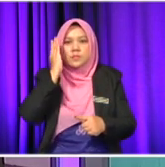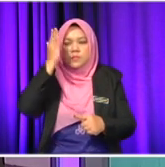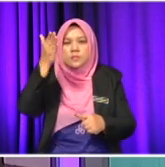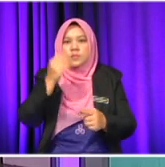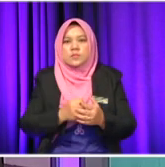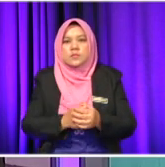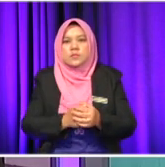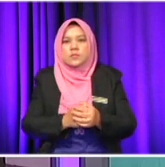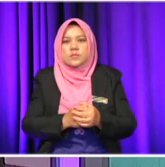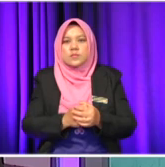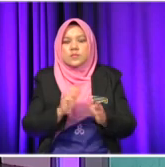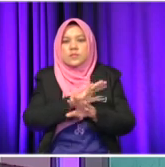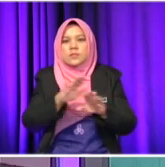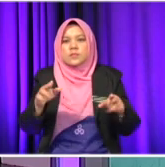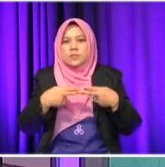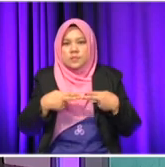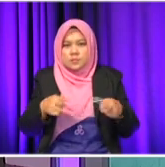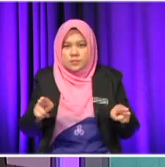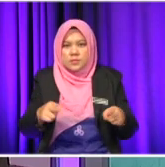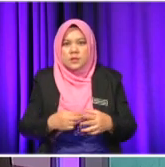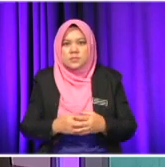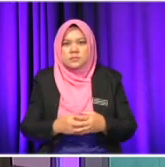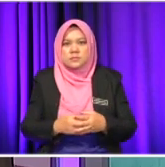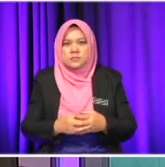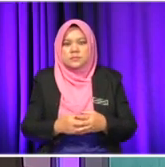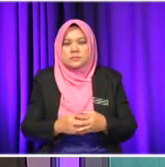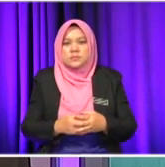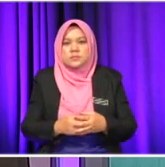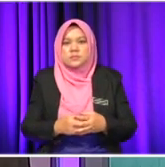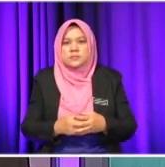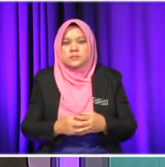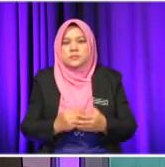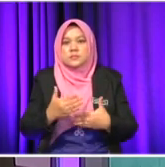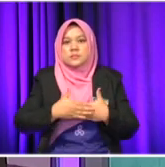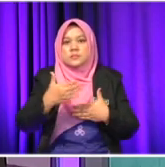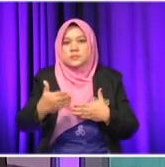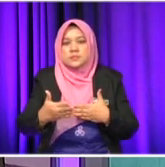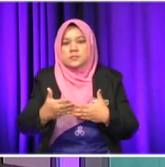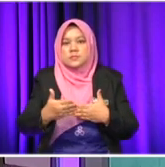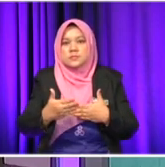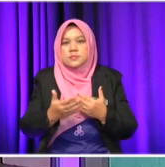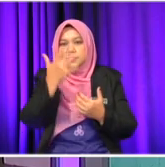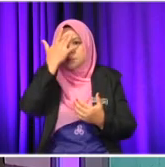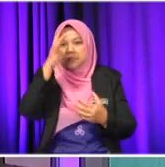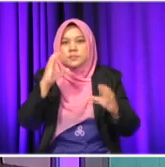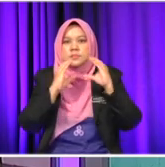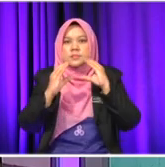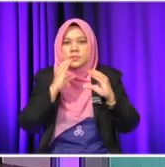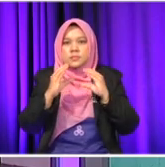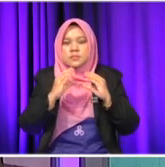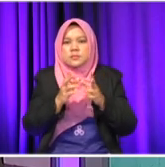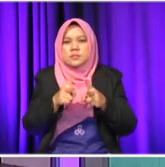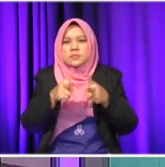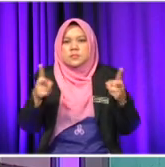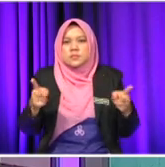tidak pudar Oke senantiasa kemahiran berkomunikasi ini penting sangat